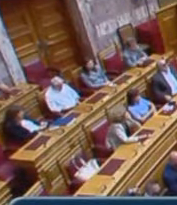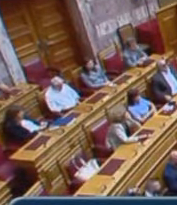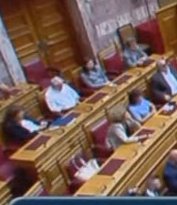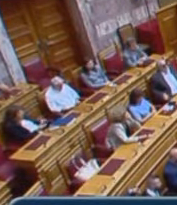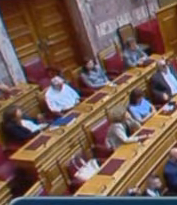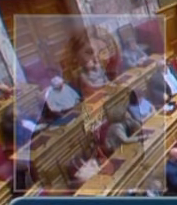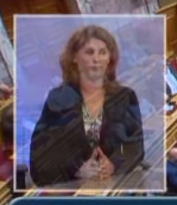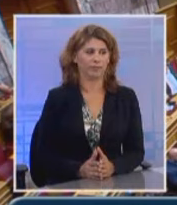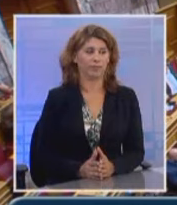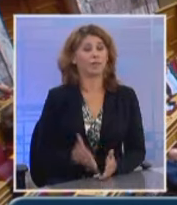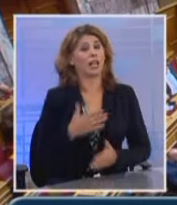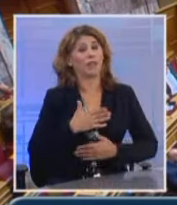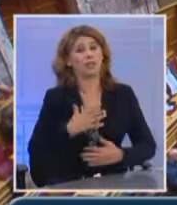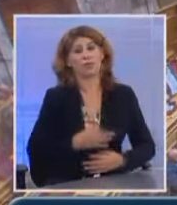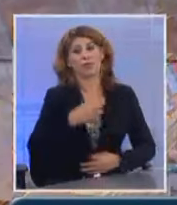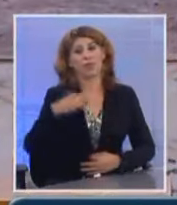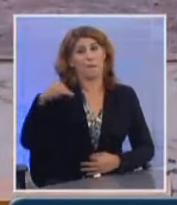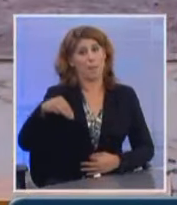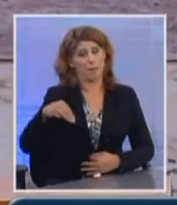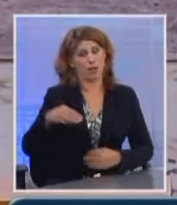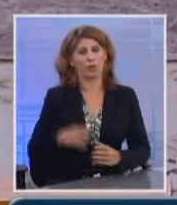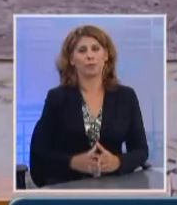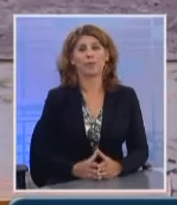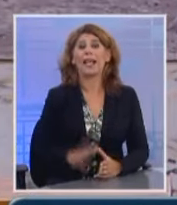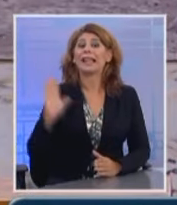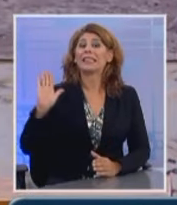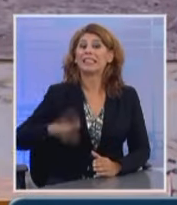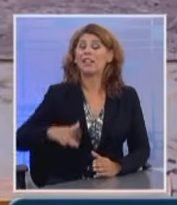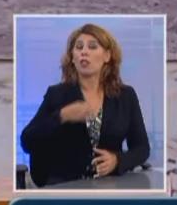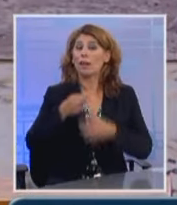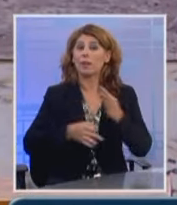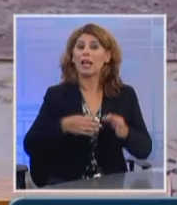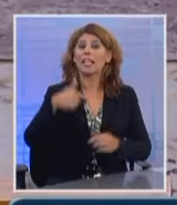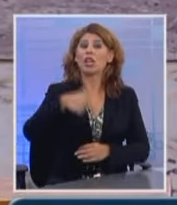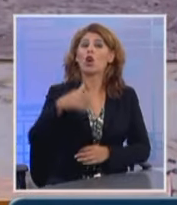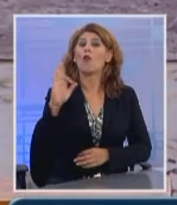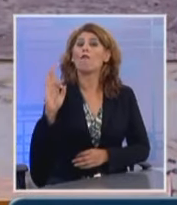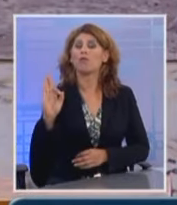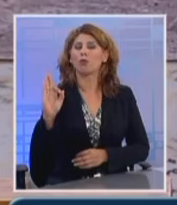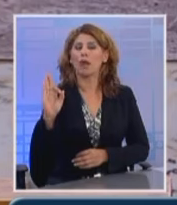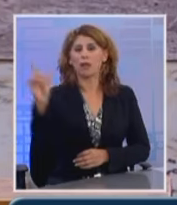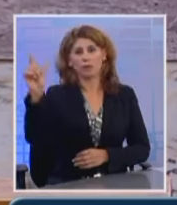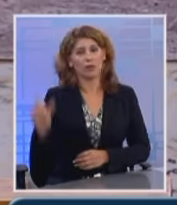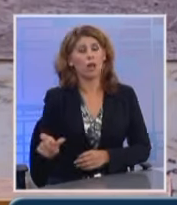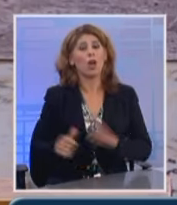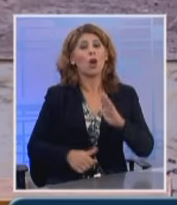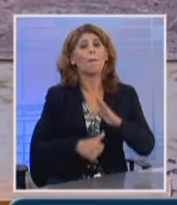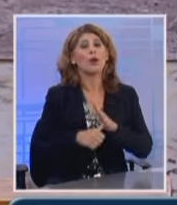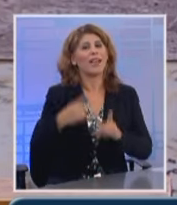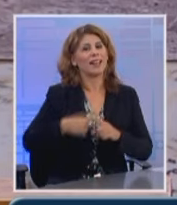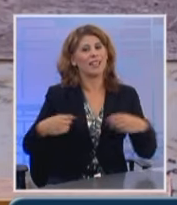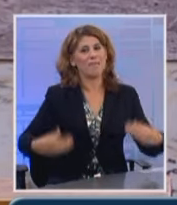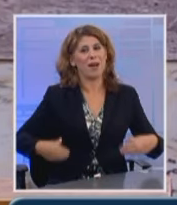Ευχαριστούμε τον κύριο Μάμαλο. Τέλος το λόγο έχει ο κύριος Γεώργιος Φουντουλάκης, ο πρόεδρος της Ελληνικής